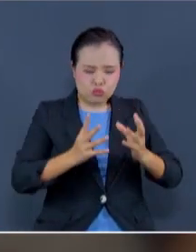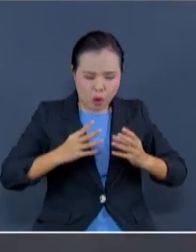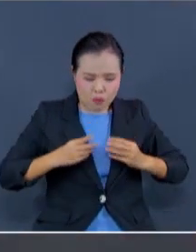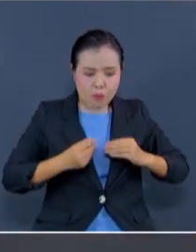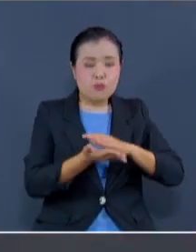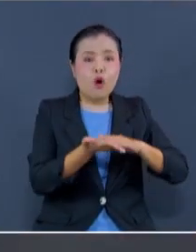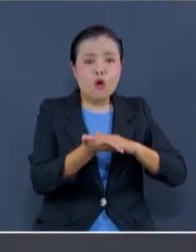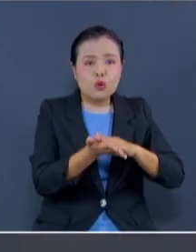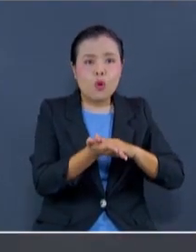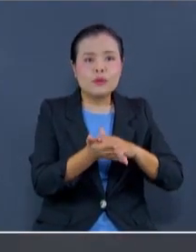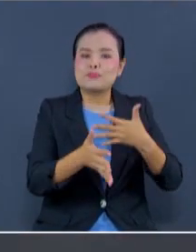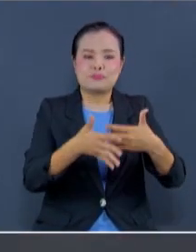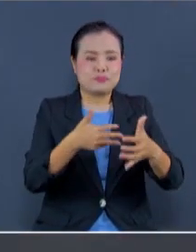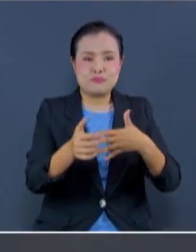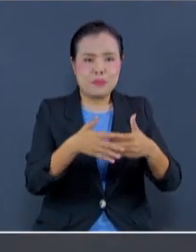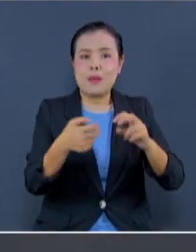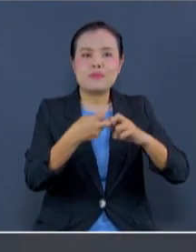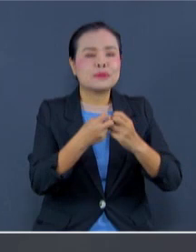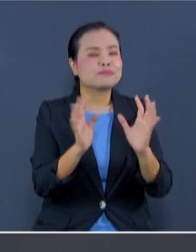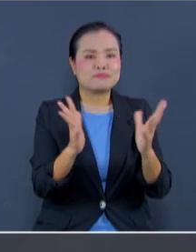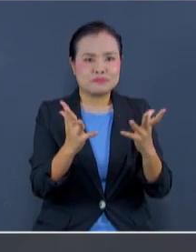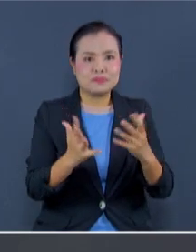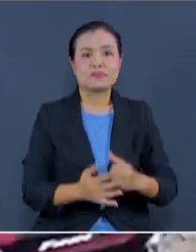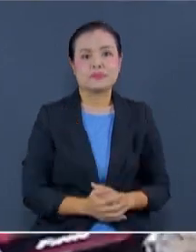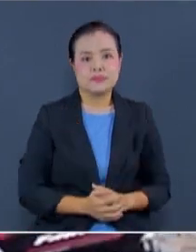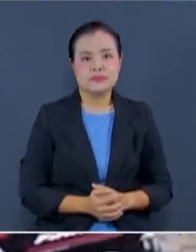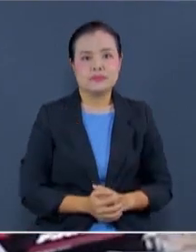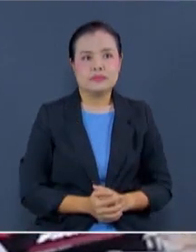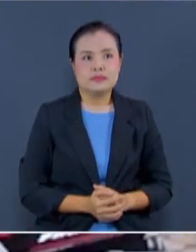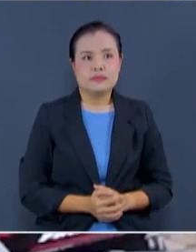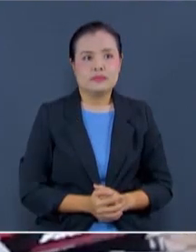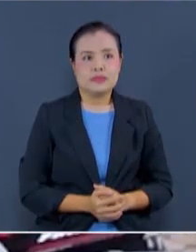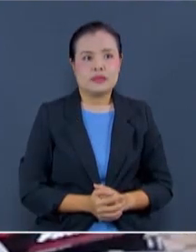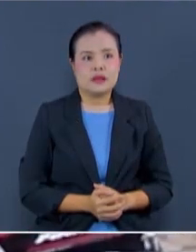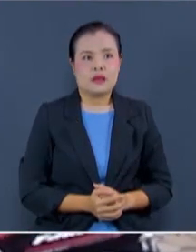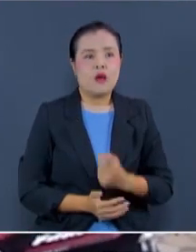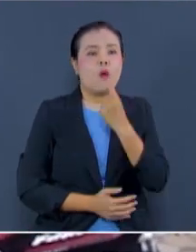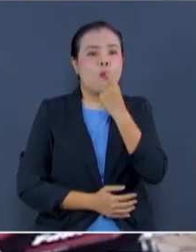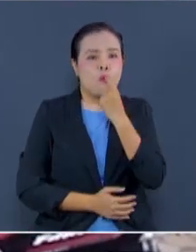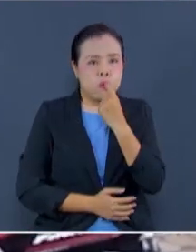ษตำรวจเองก็ไม่ติดใจกับเหตุการณ์นี้นะครับ ตามปกติครับ